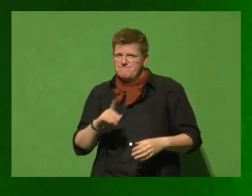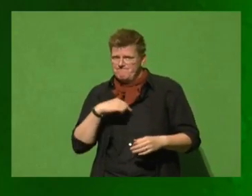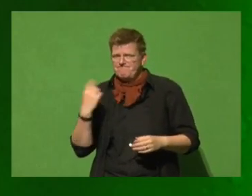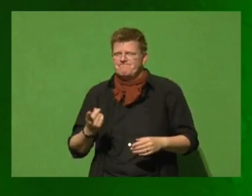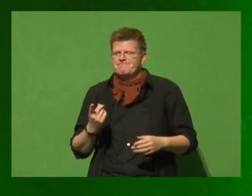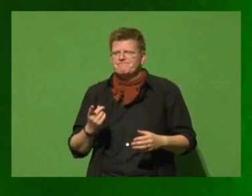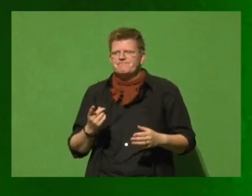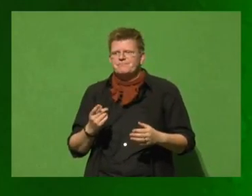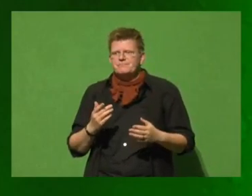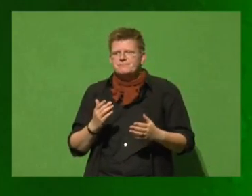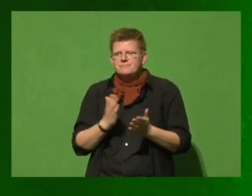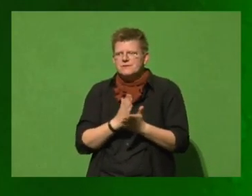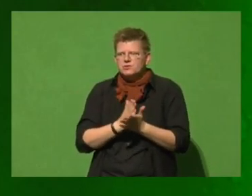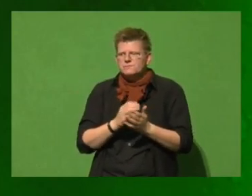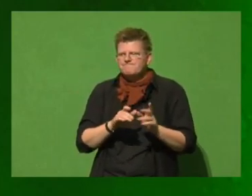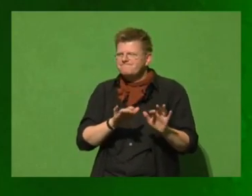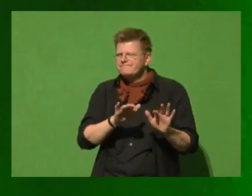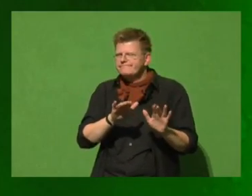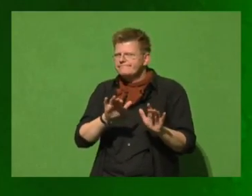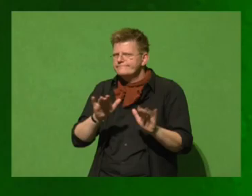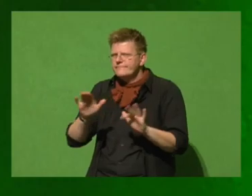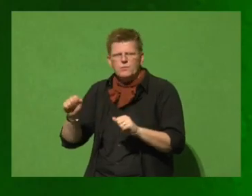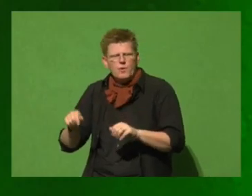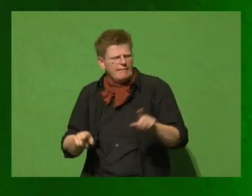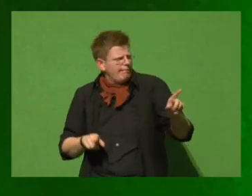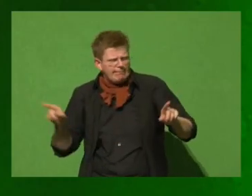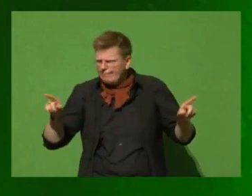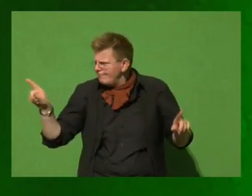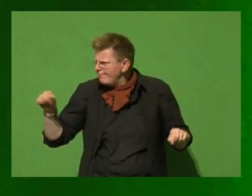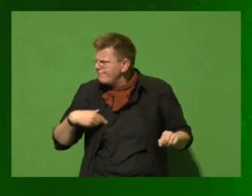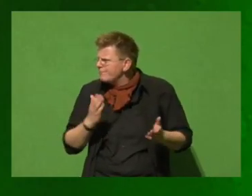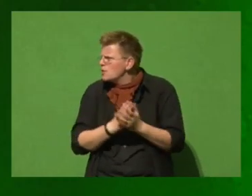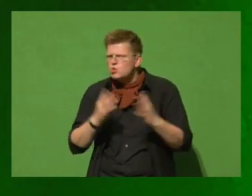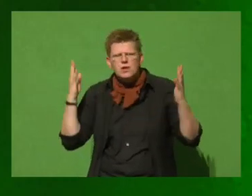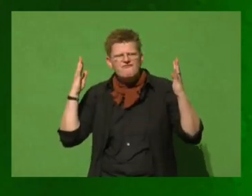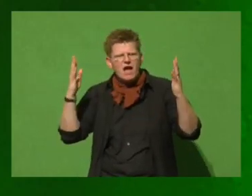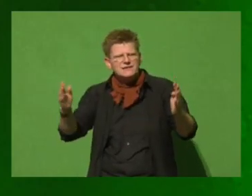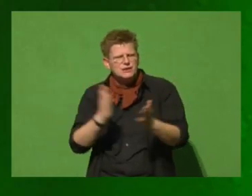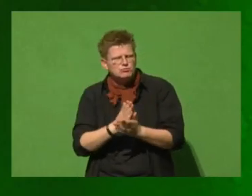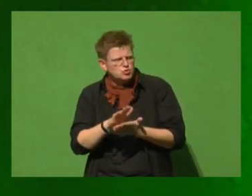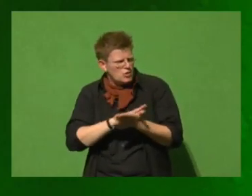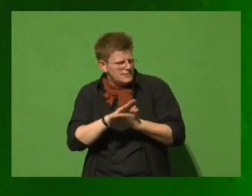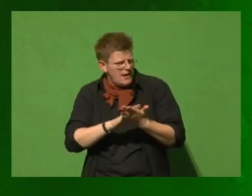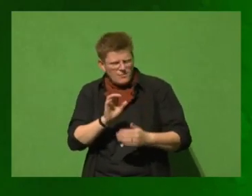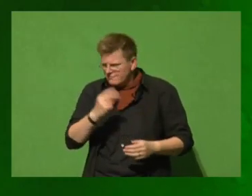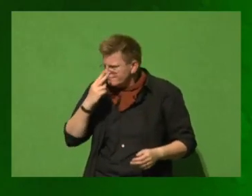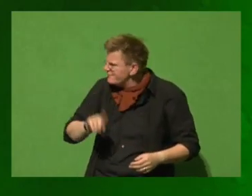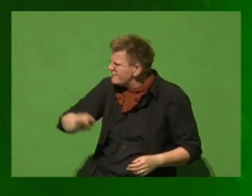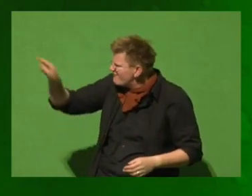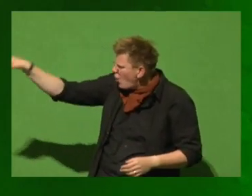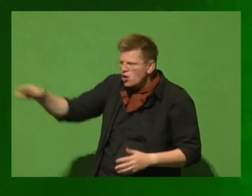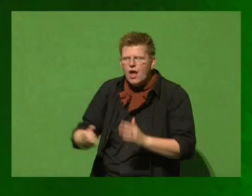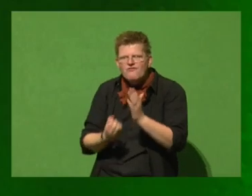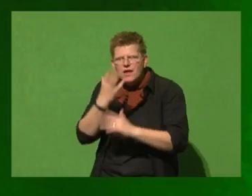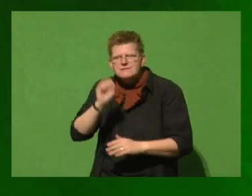sind schon abgeerntet, aber ihr könnt hier vorne euch auch am Gemüse, an den Erdbeeren, an den Salatpflanzen beteiligen. Ihr könnt